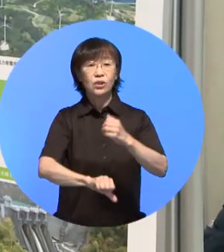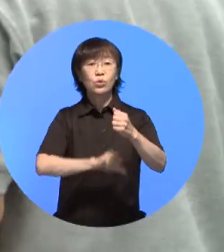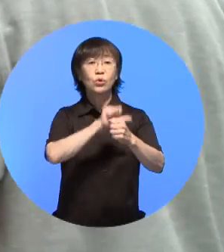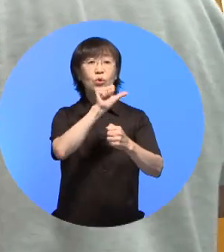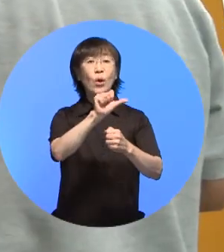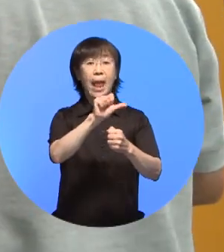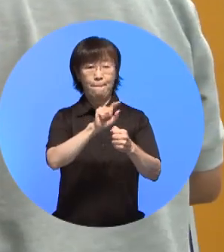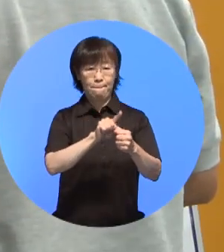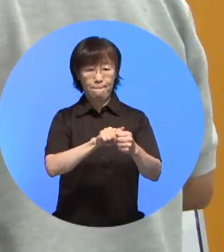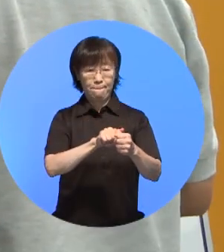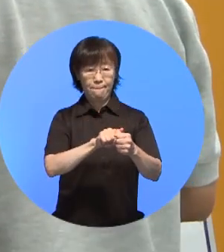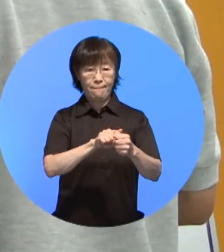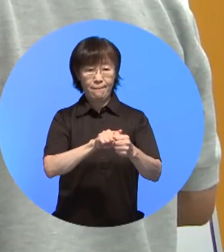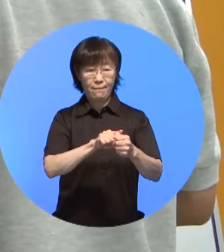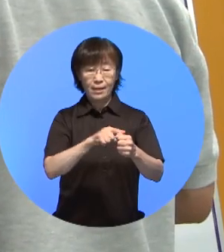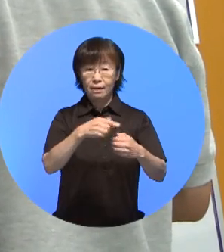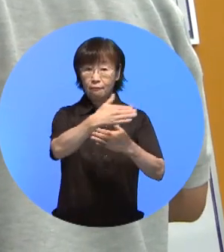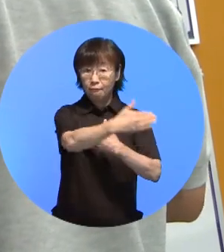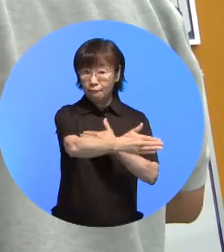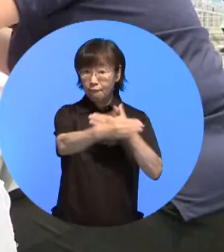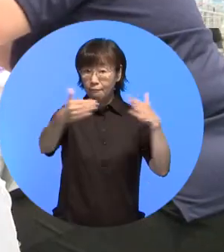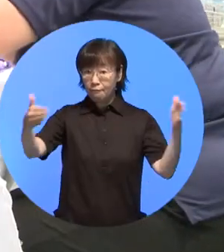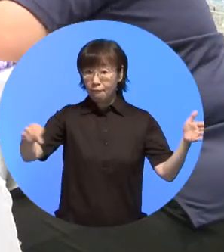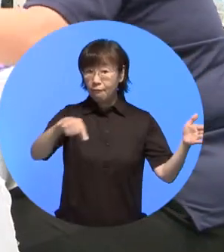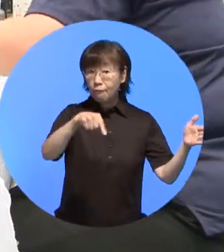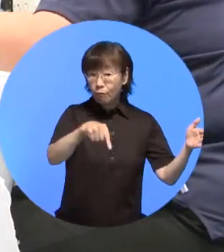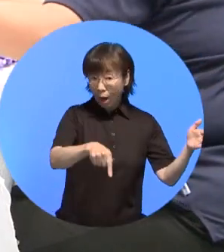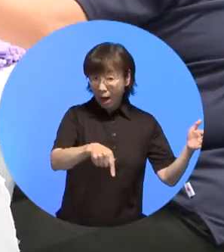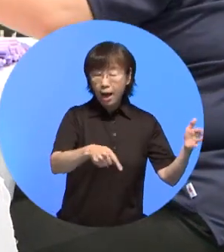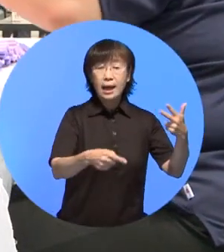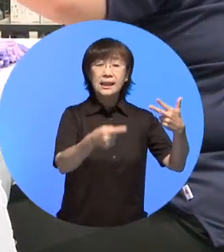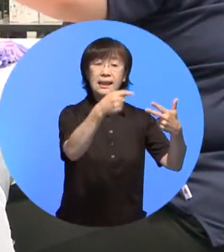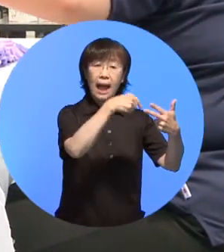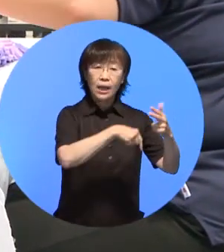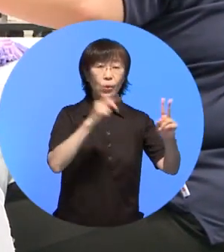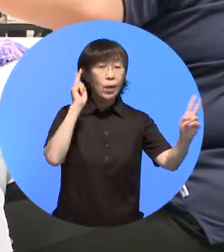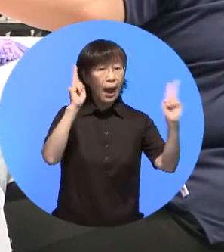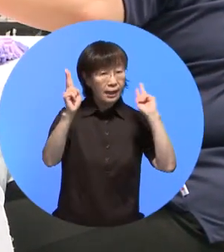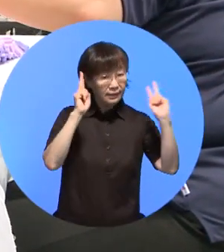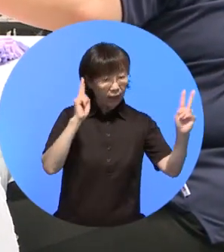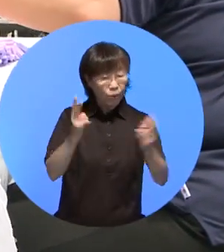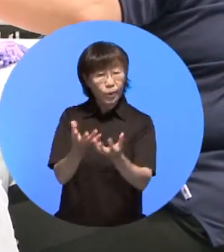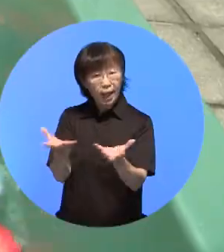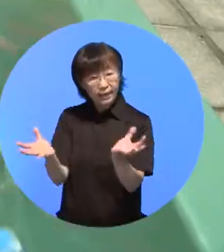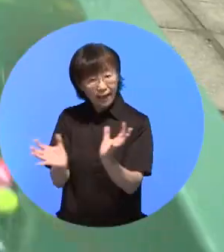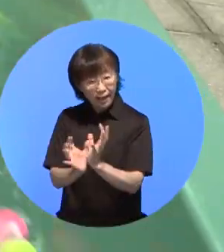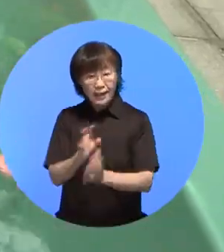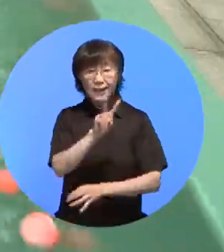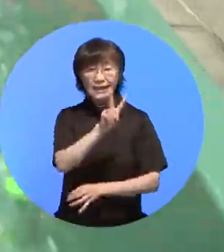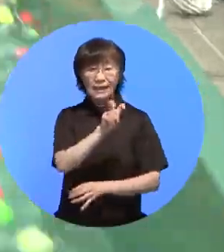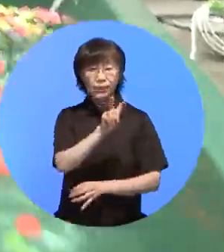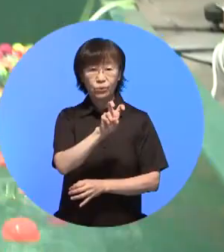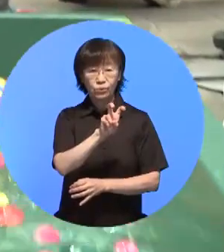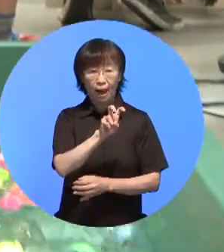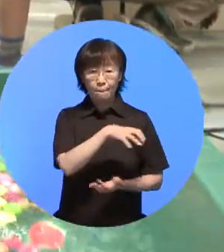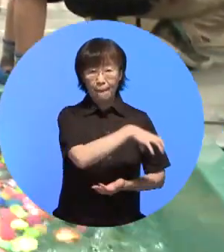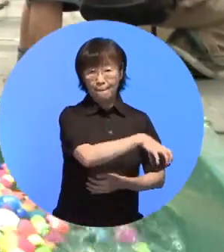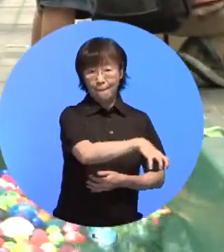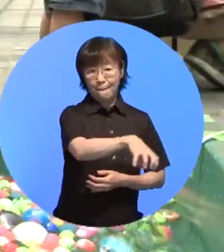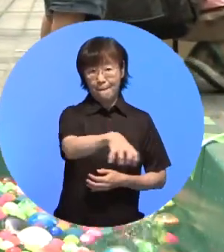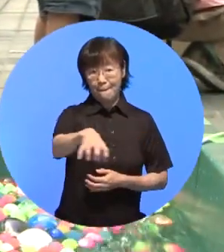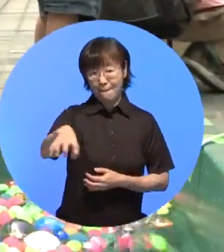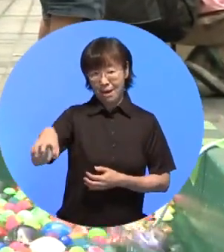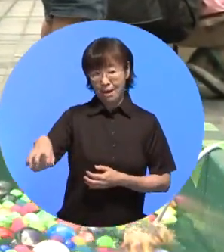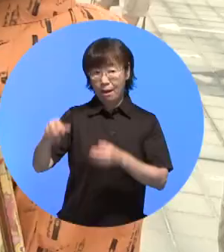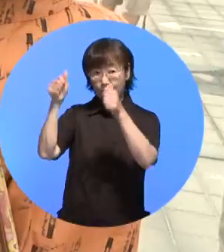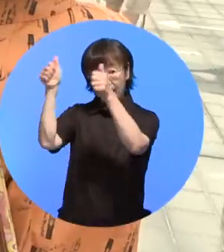設けられた企業ブースには事業をの企業団体